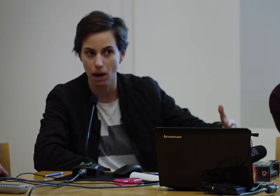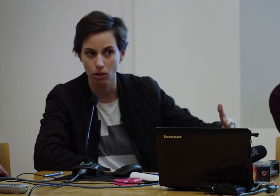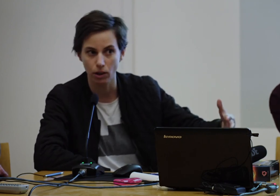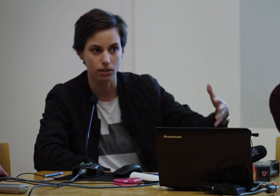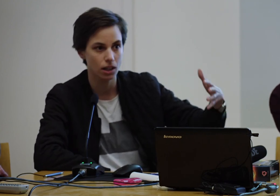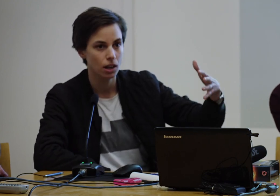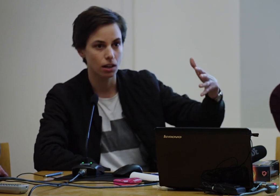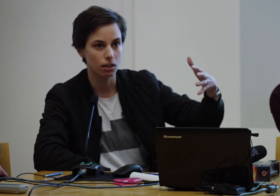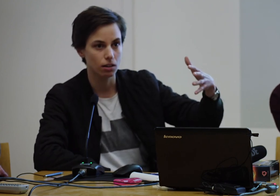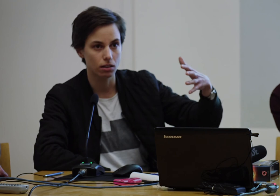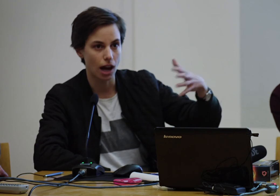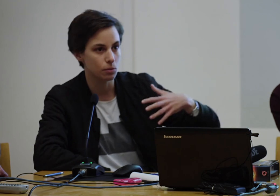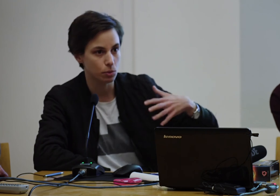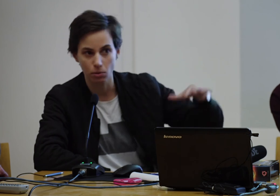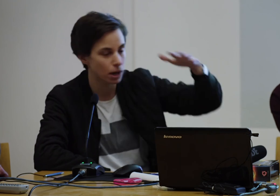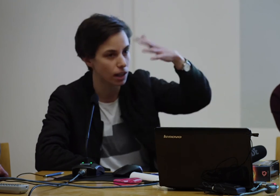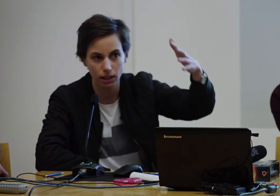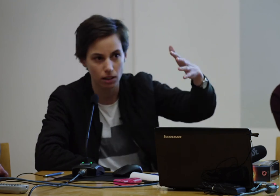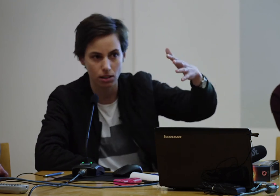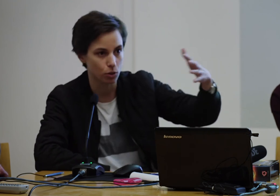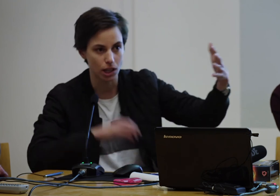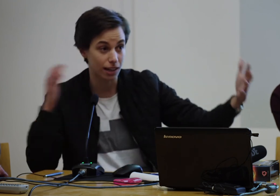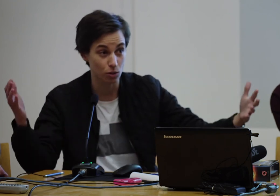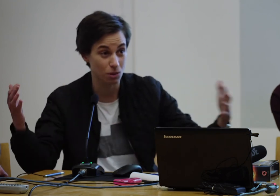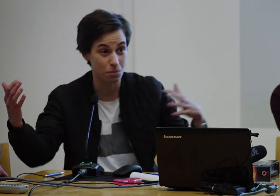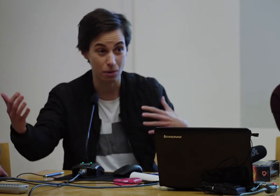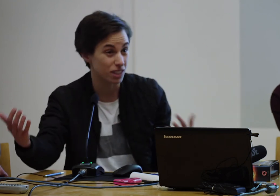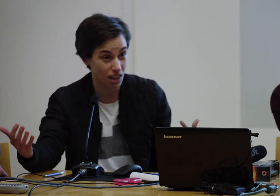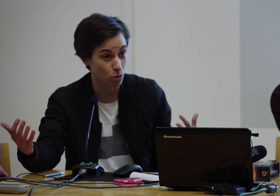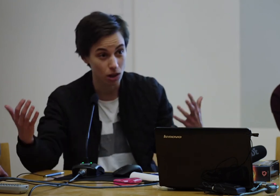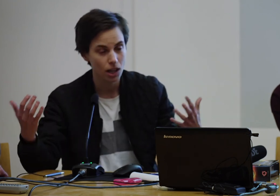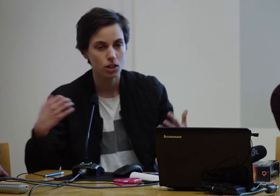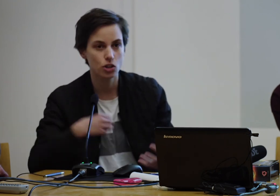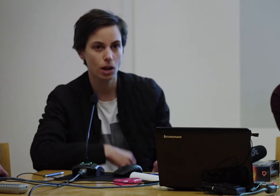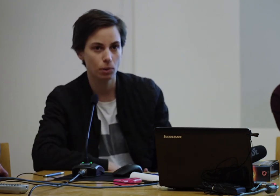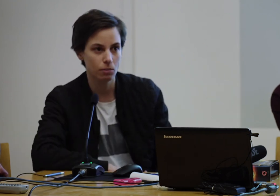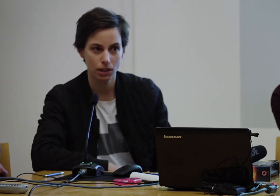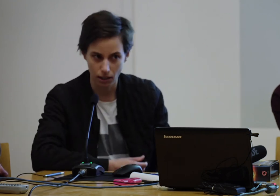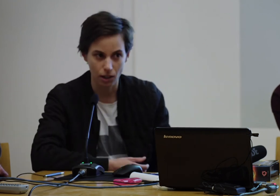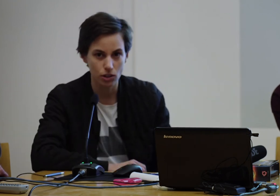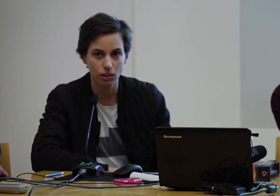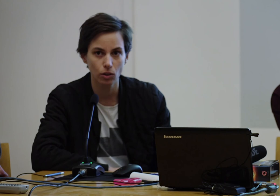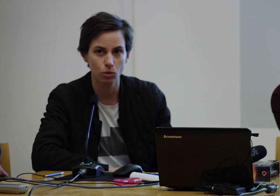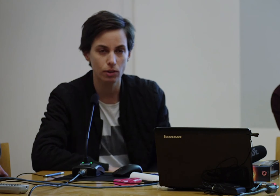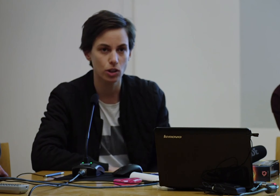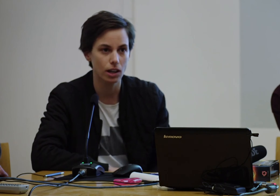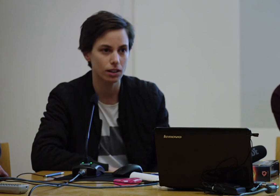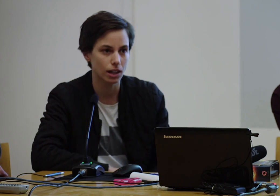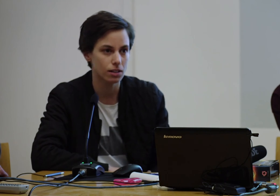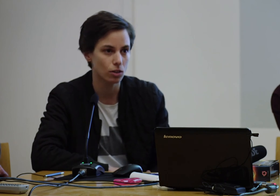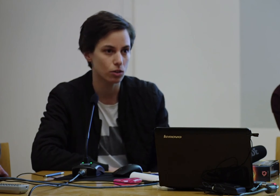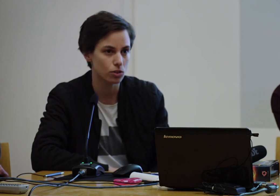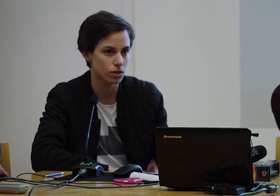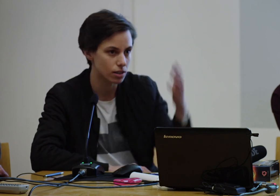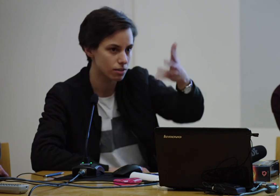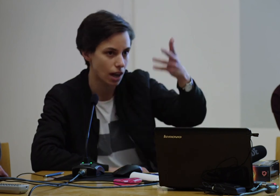pred nami parkovať, akým spôsobom prejde elektrický vozík, aké rozmery máme výťahu. Čiže podľa mňa rieši sa to. Druhá vec, že